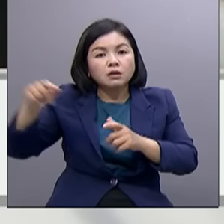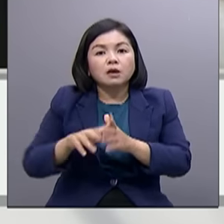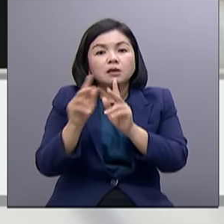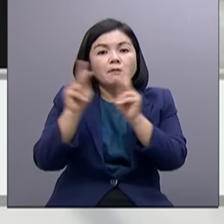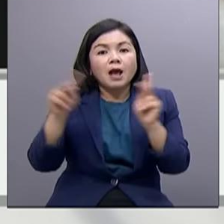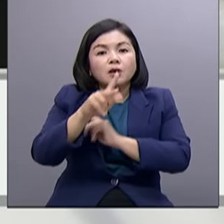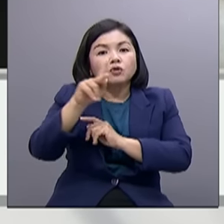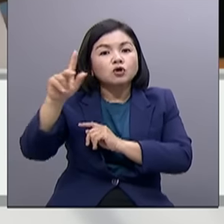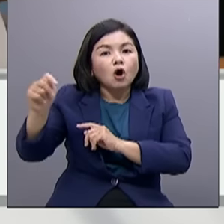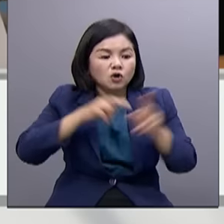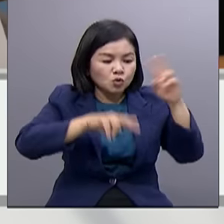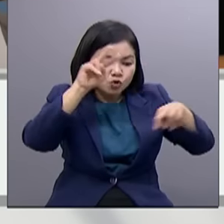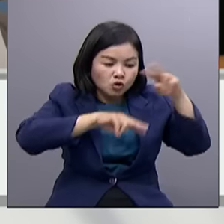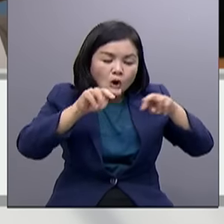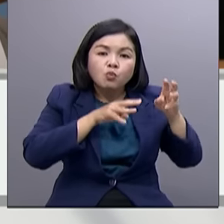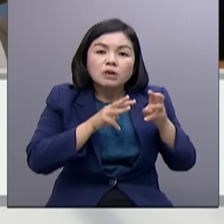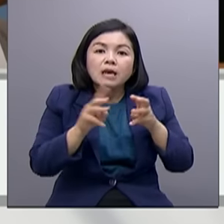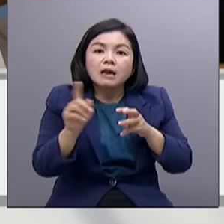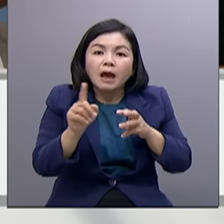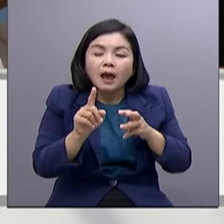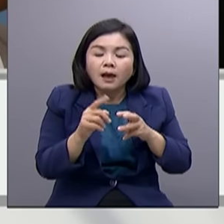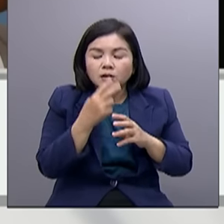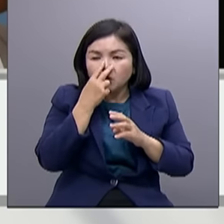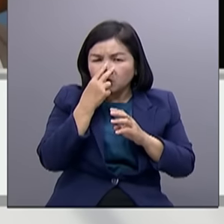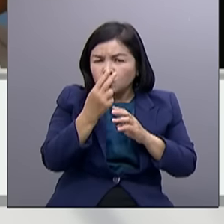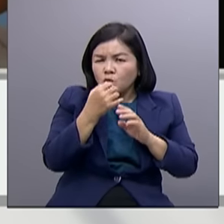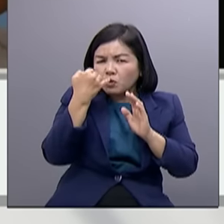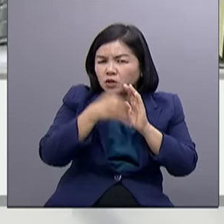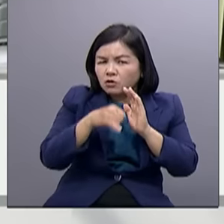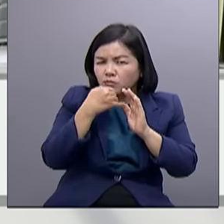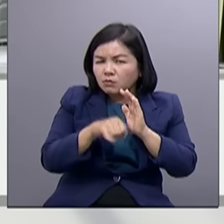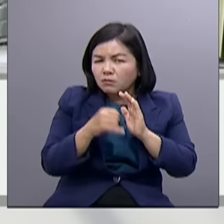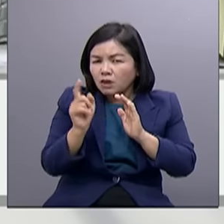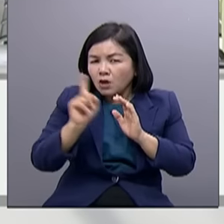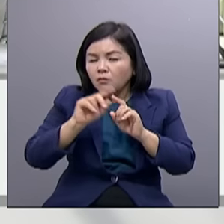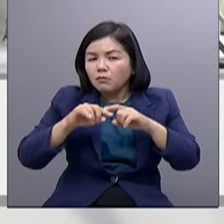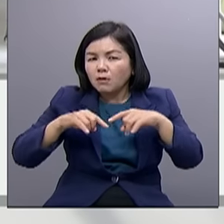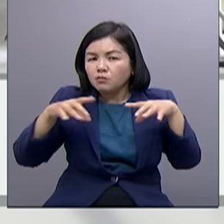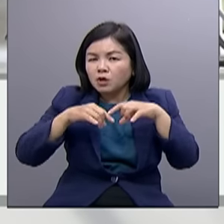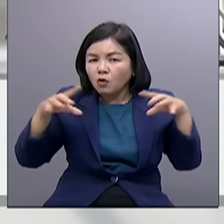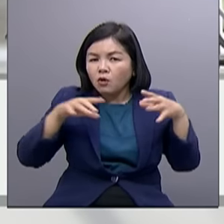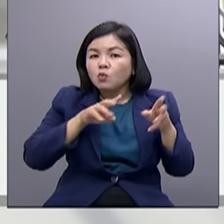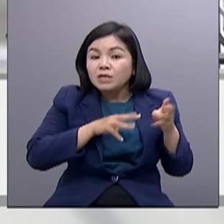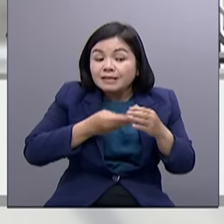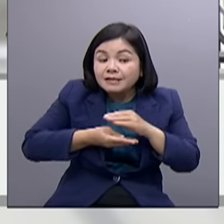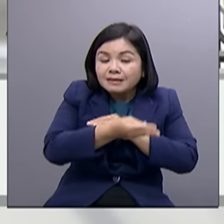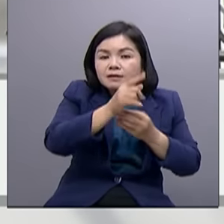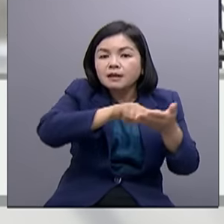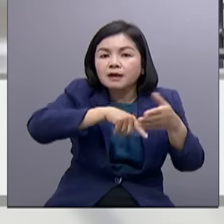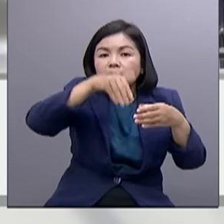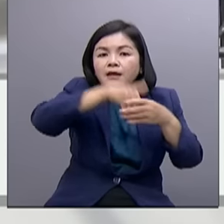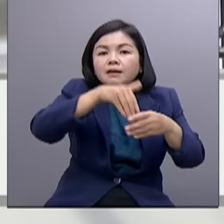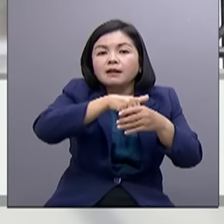จังหวัดค่ะขอให้ตรวจสอบการกระทำที่มันอาจจะเข้าข่ายการทุจริตเลือกสวและการฮ้วคะแนนให้กันในการเลือกสวระดับ